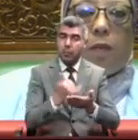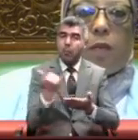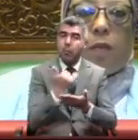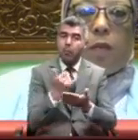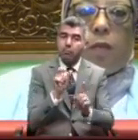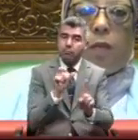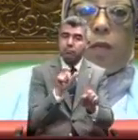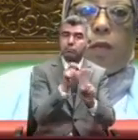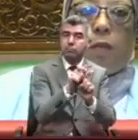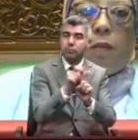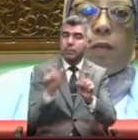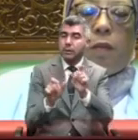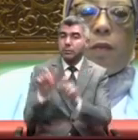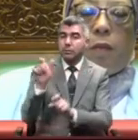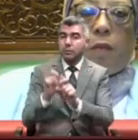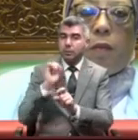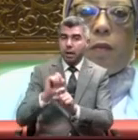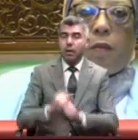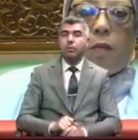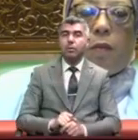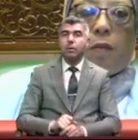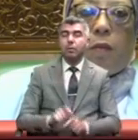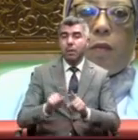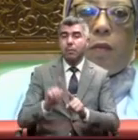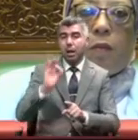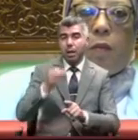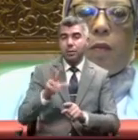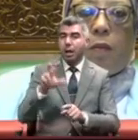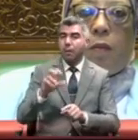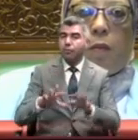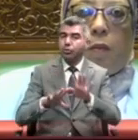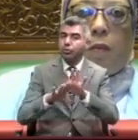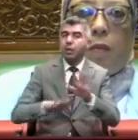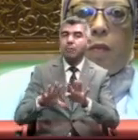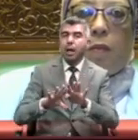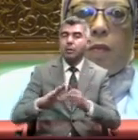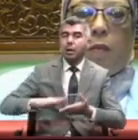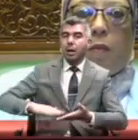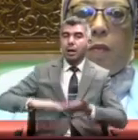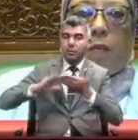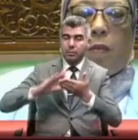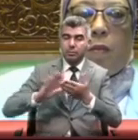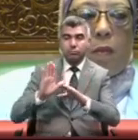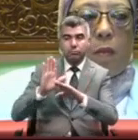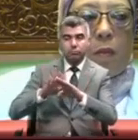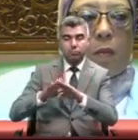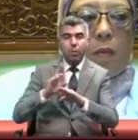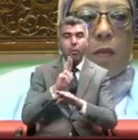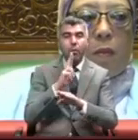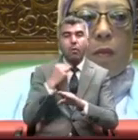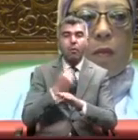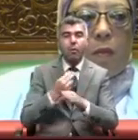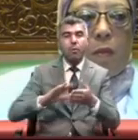والعنايه بهذه الفئه هو تجلي لمفهوم الدوله الاجتماعيه وفي هذا الاطار ندعو الحكومه بمختلف